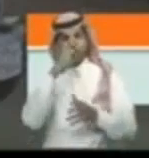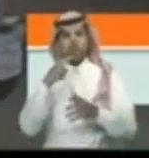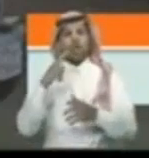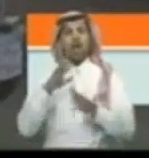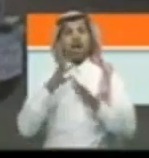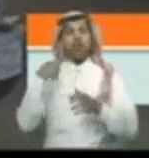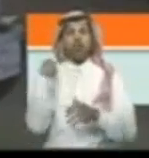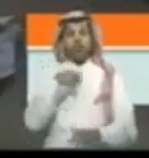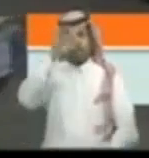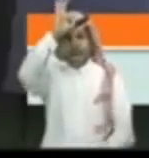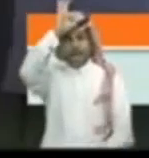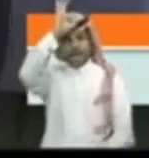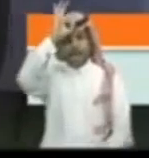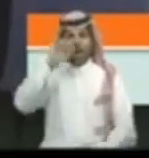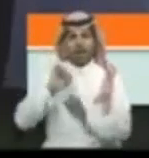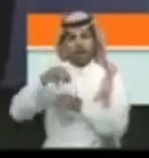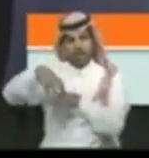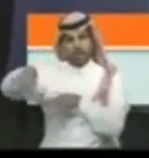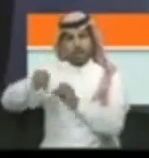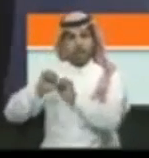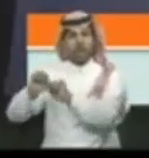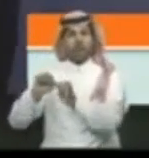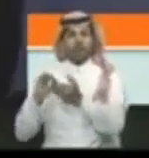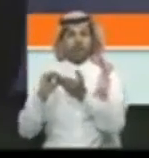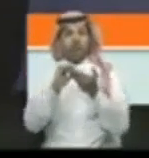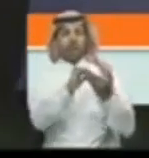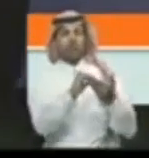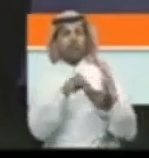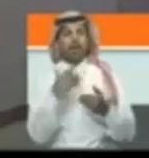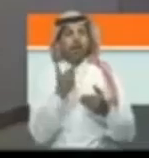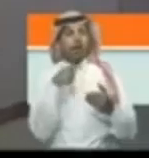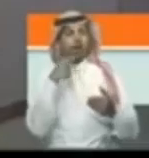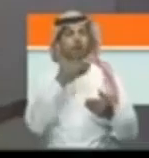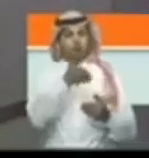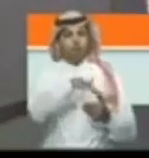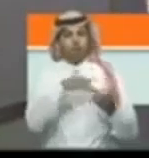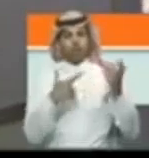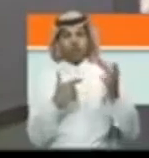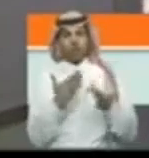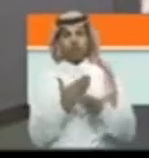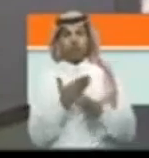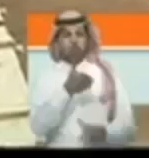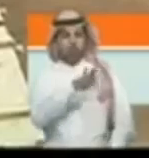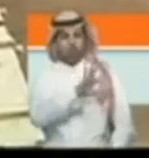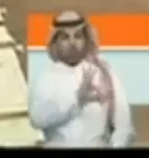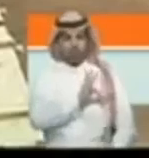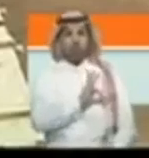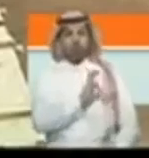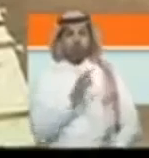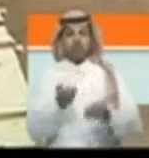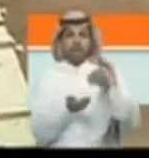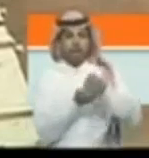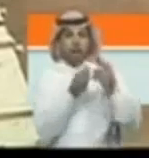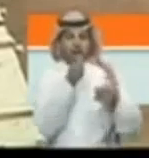العامة لرعاية أسر الشهداء والمصابين بوزارة الداخلية صدقة عن شهداء الواجب من